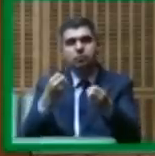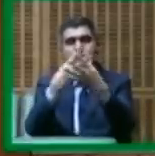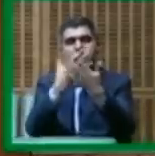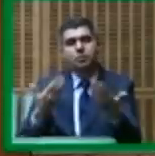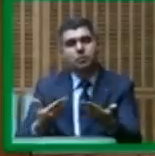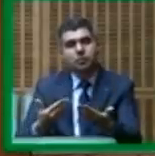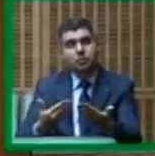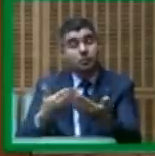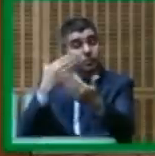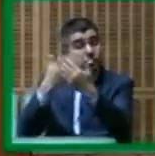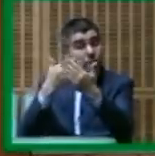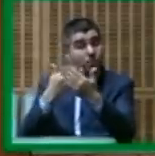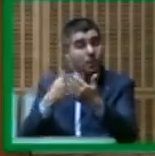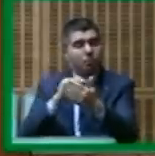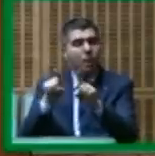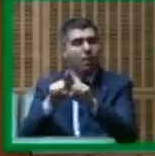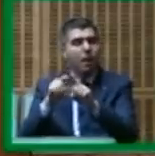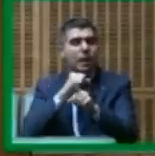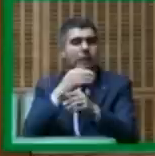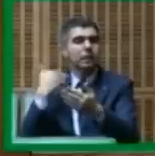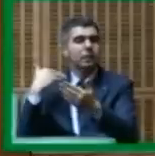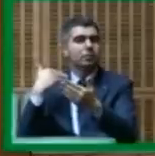إذا رجعتيو معايا للملاحظات